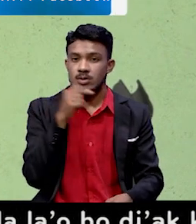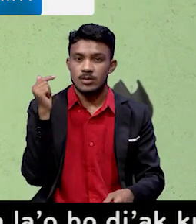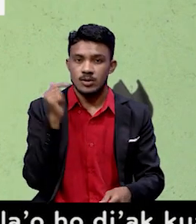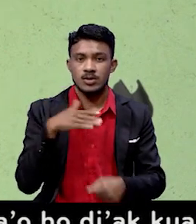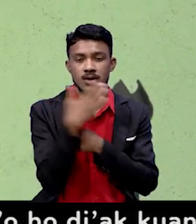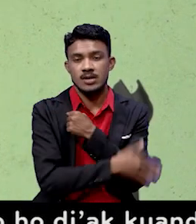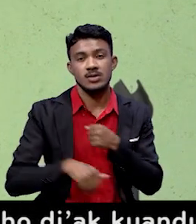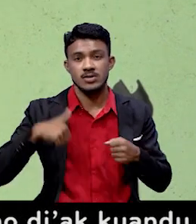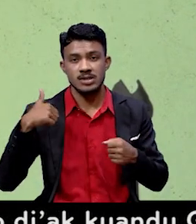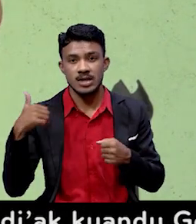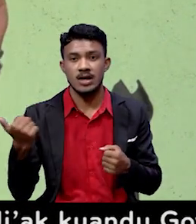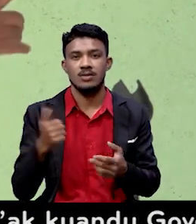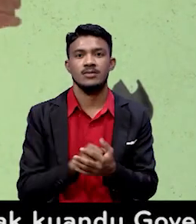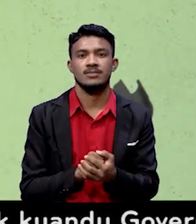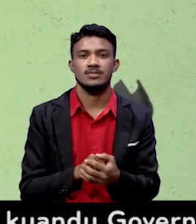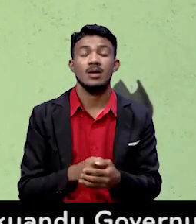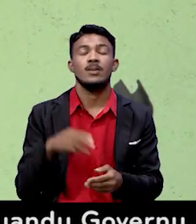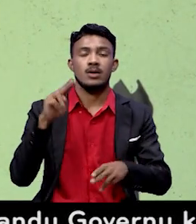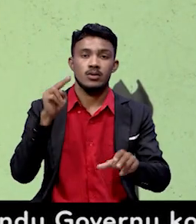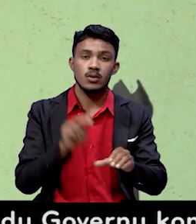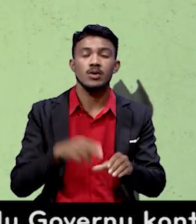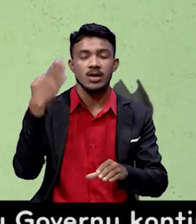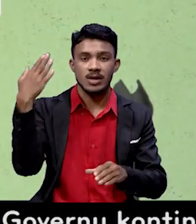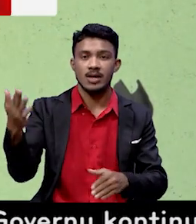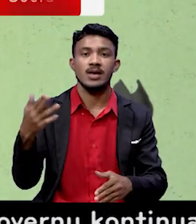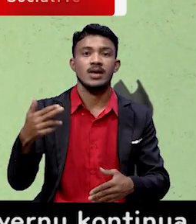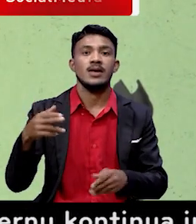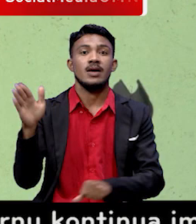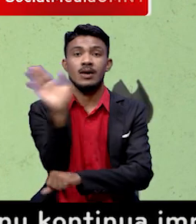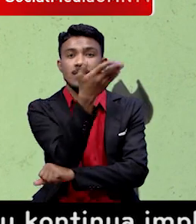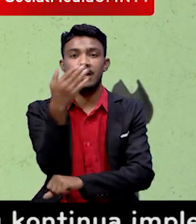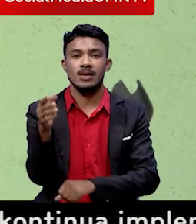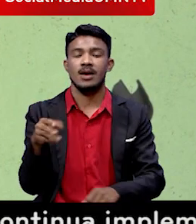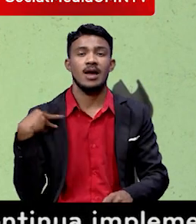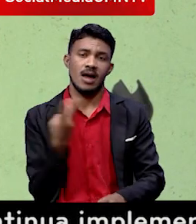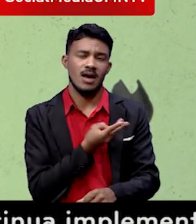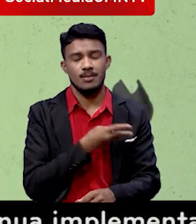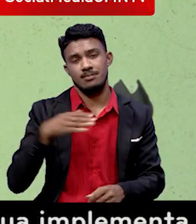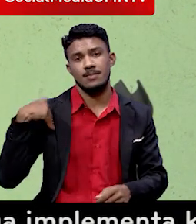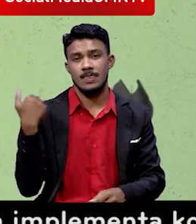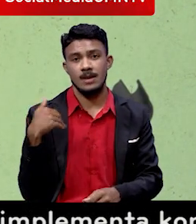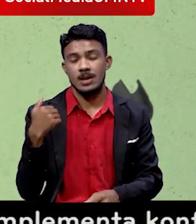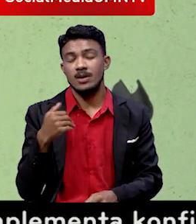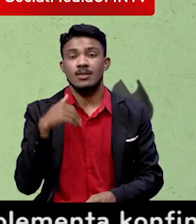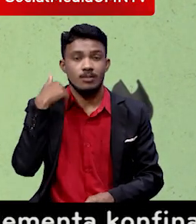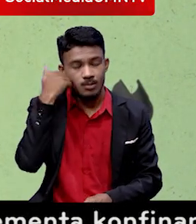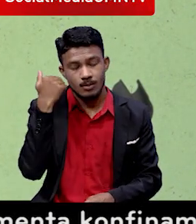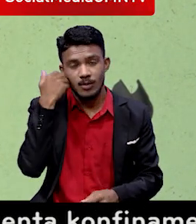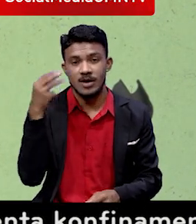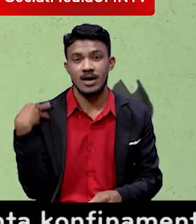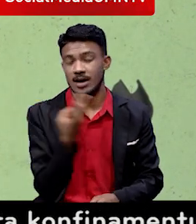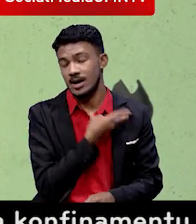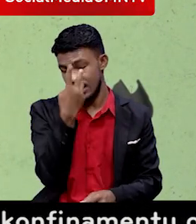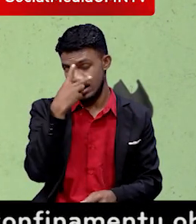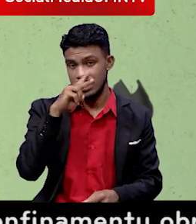rona fali milisi sian ne ba anto imi siba zuro te bandera ne ba ame hare mo e fali kon imi zuro mo ba imi i peru anti imi sai da tia